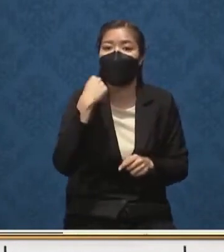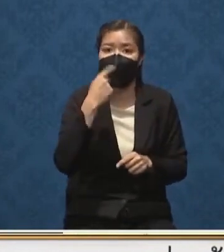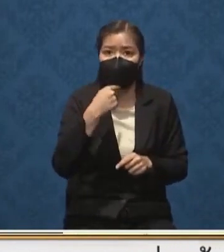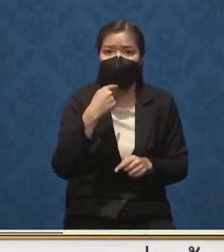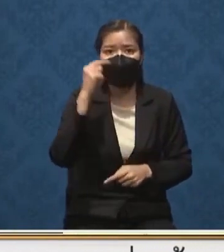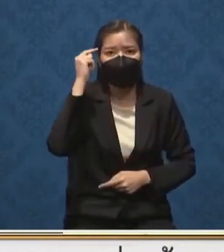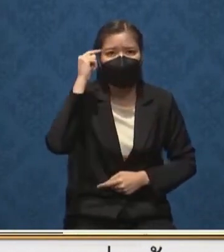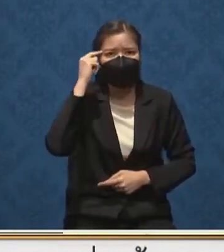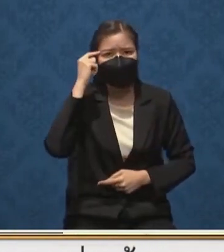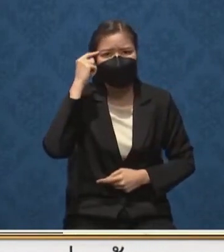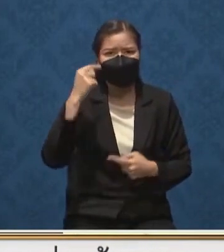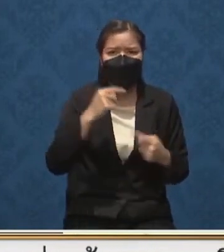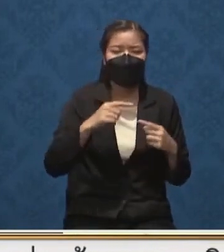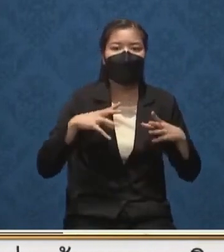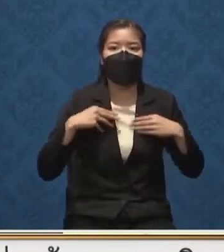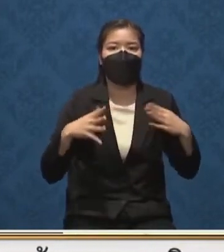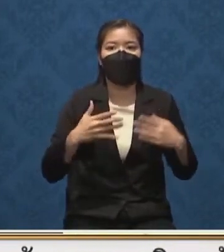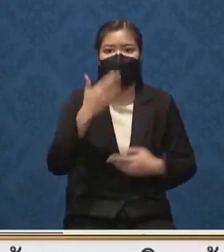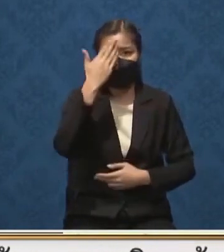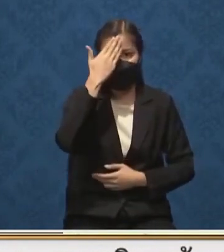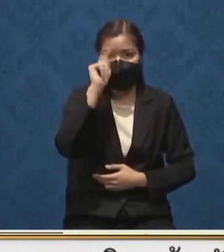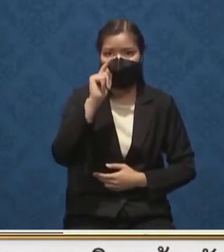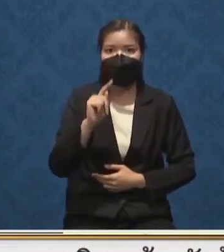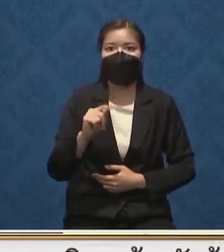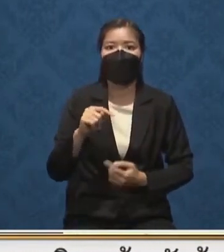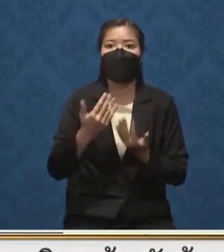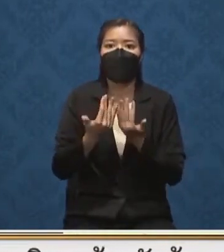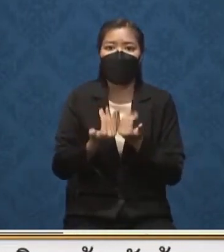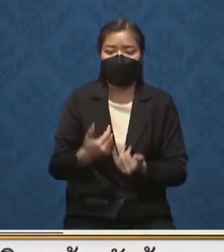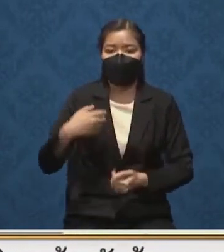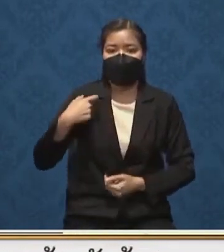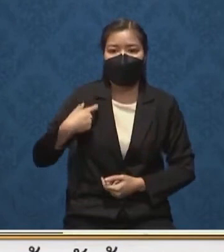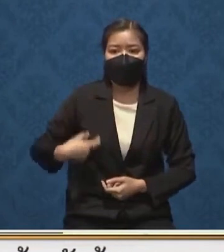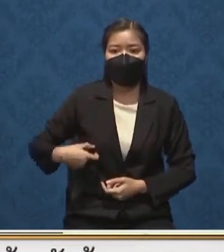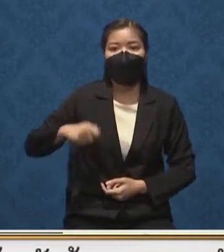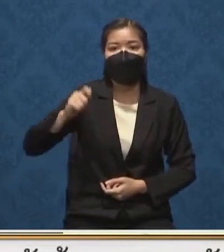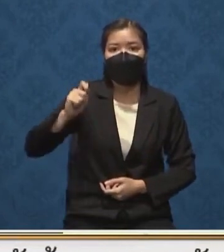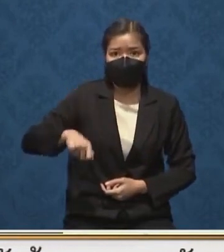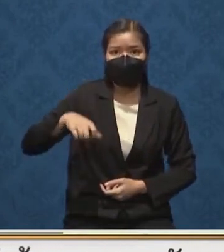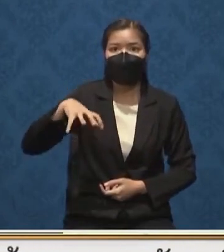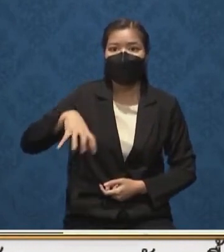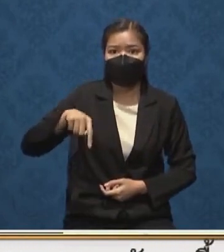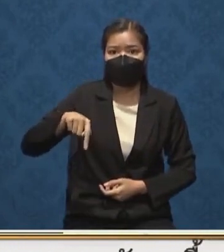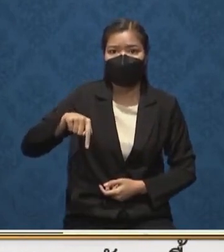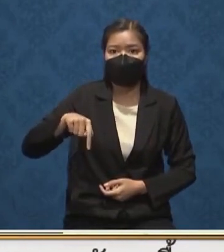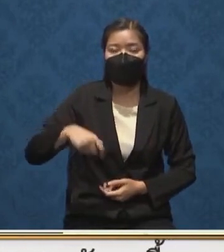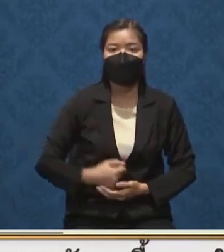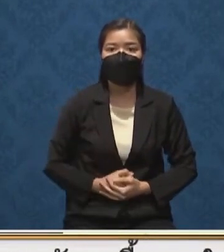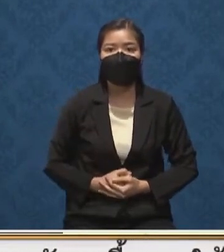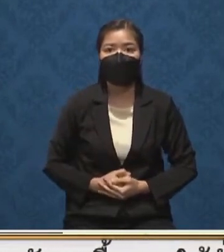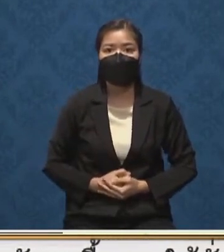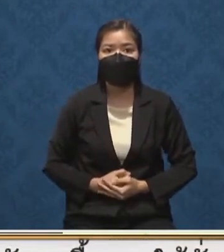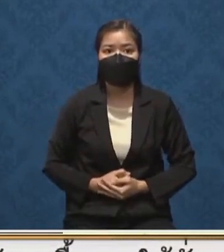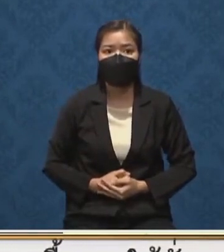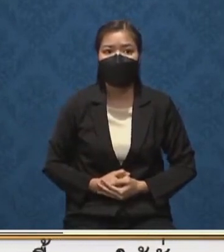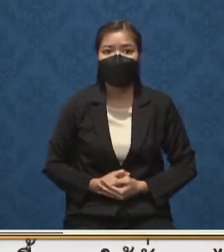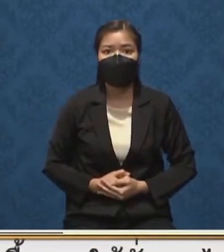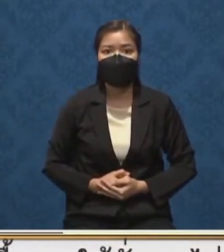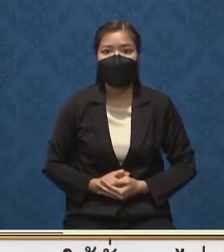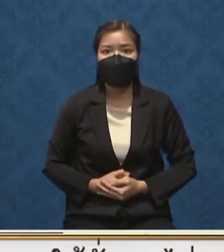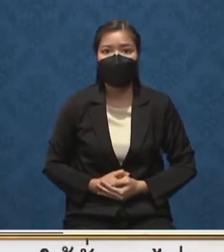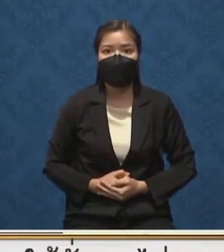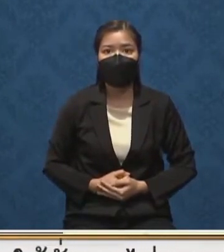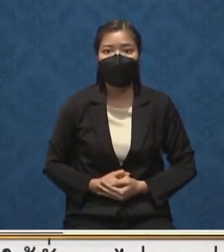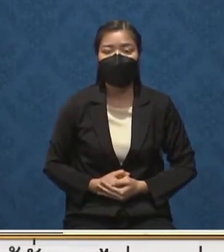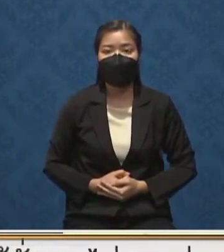ร้องกันอยู่นะครับก็คงจะตอบข้อ 2นะครับส่วนว่ารัฐบาลให้ความสำคัญ